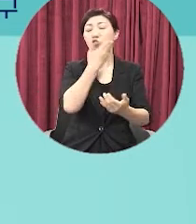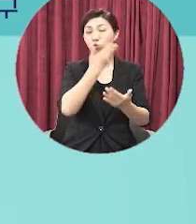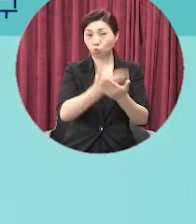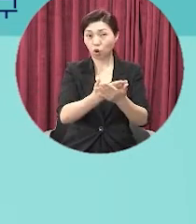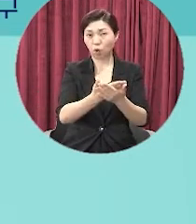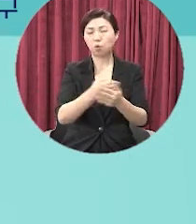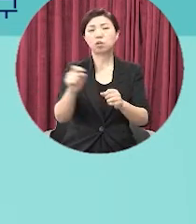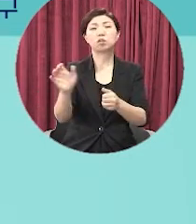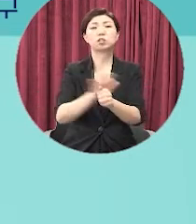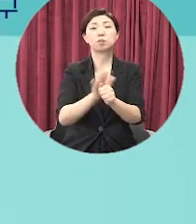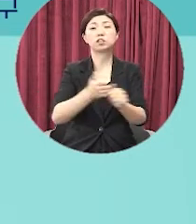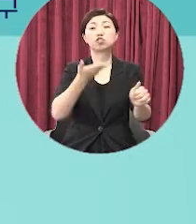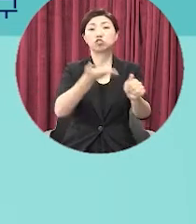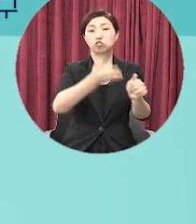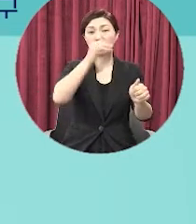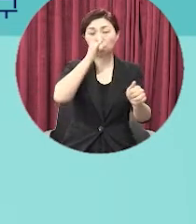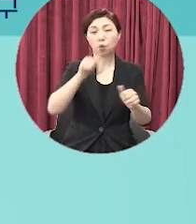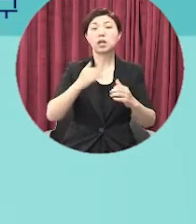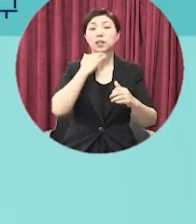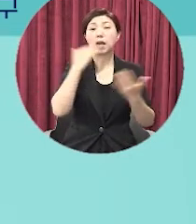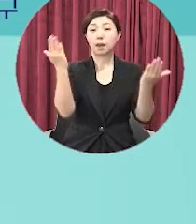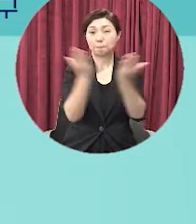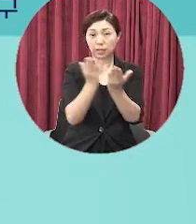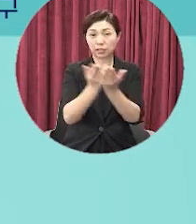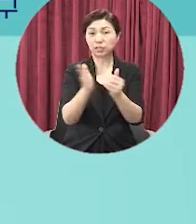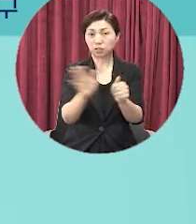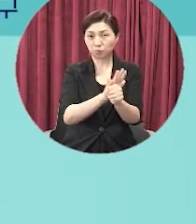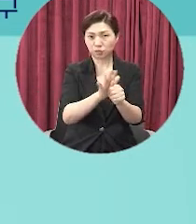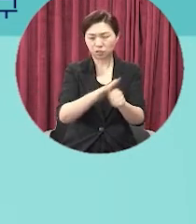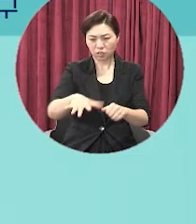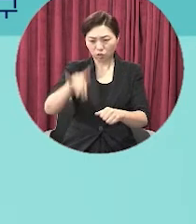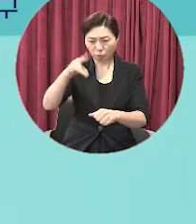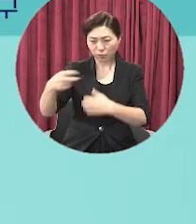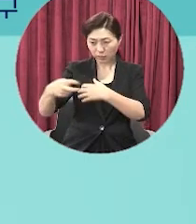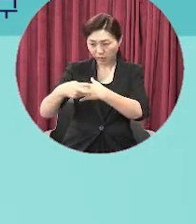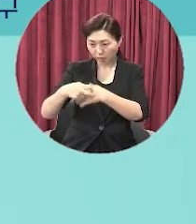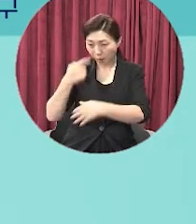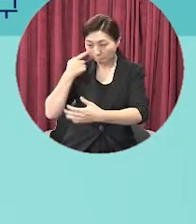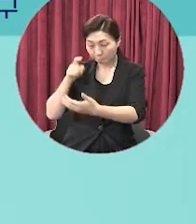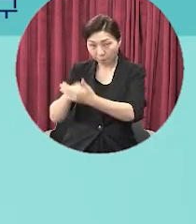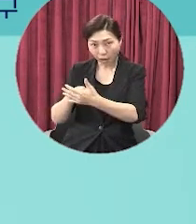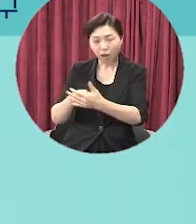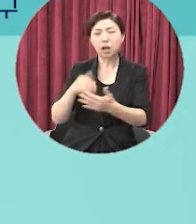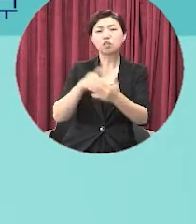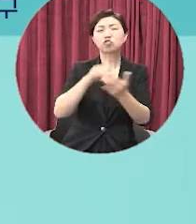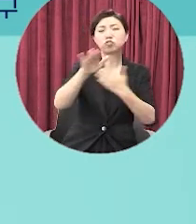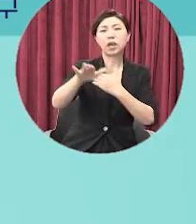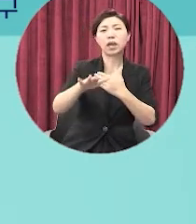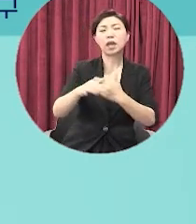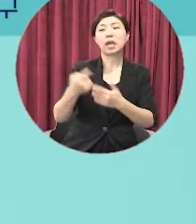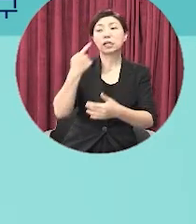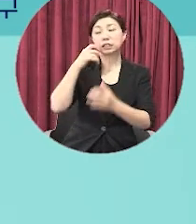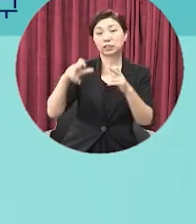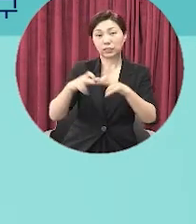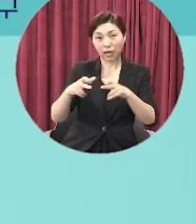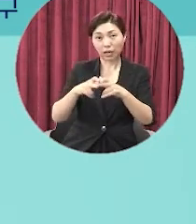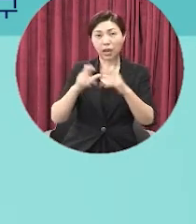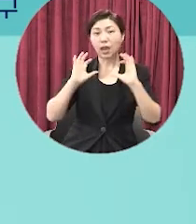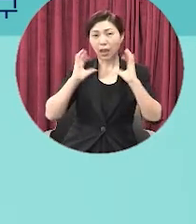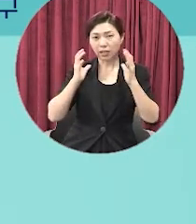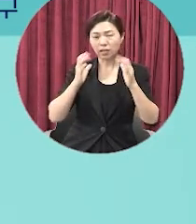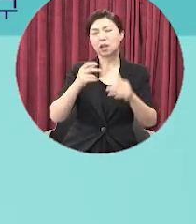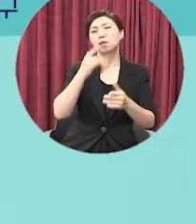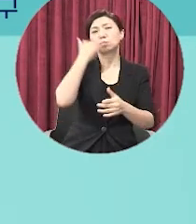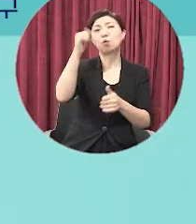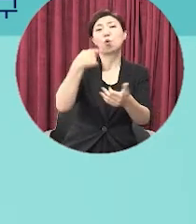생애주기별 서비스 같은 경우는 초기 진단 혹은 장혜지 부모 교육을 하거나 학령기 아동 학교 이번 전투 적응